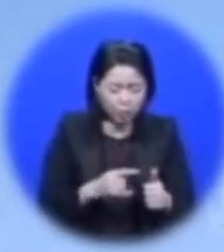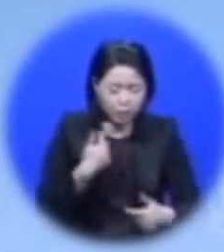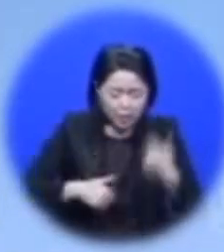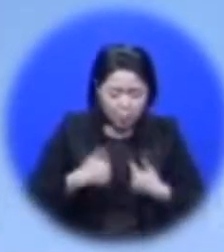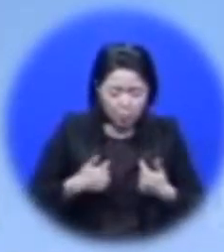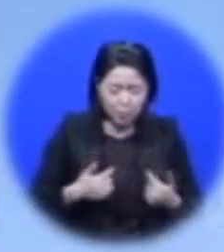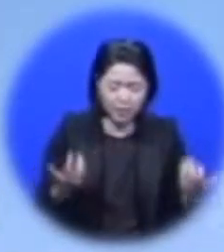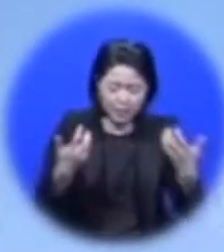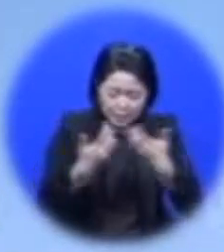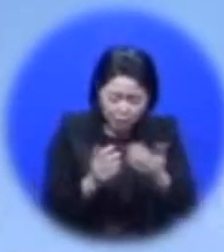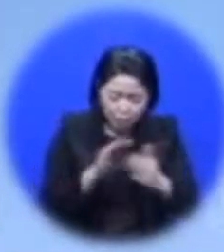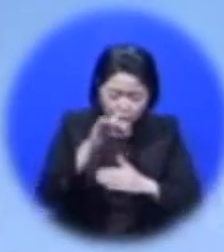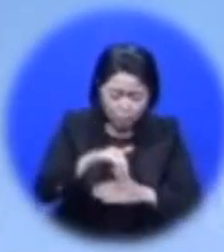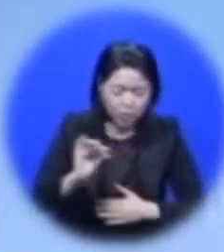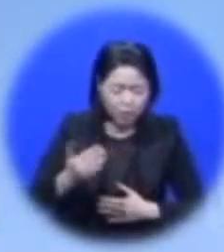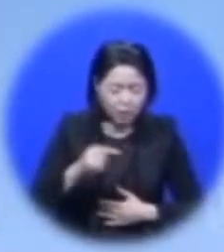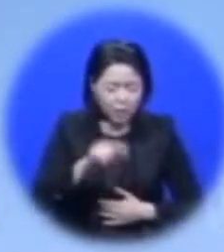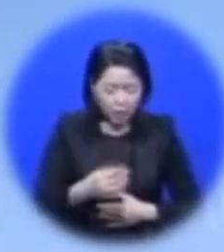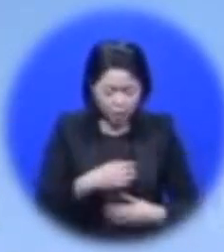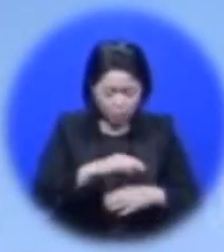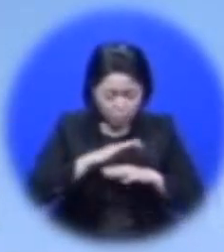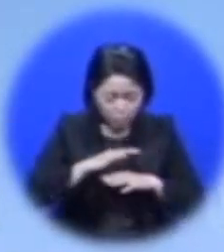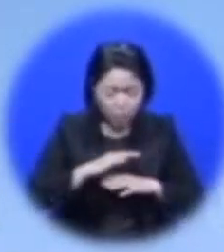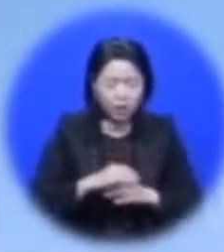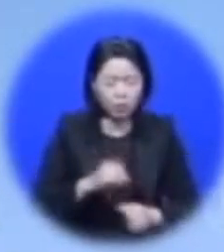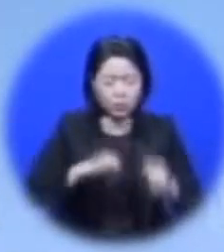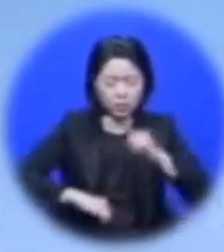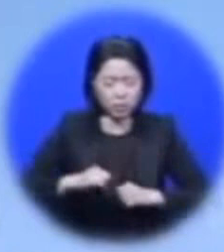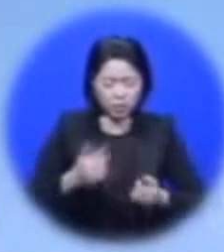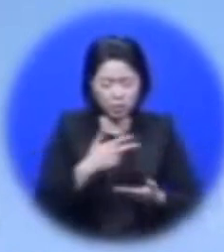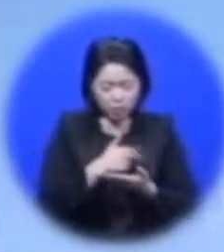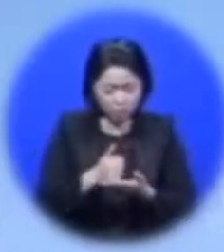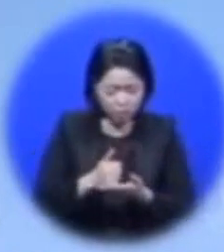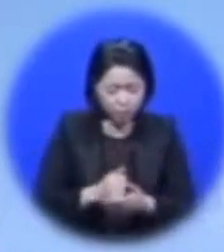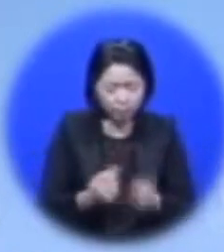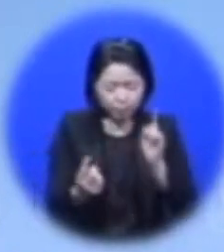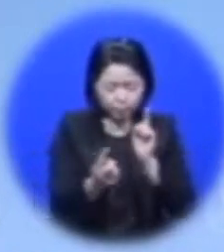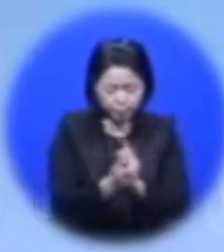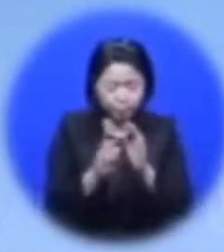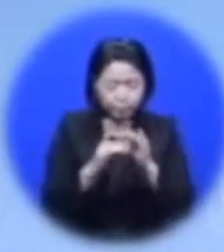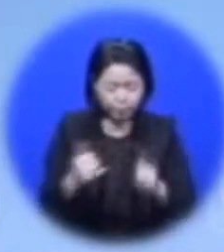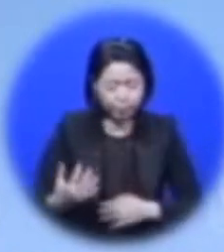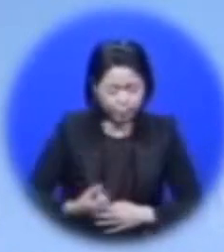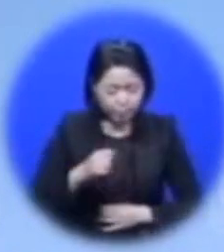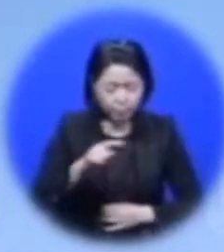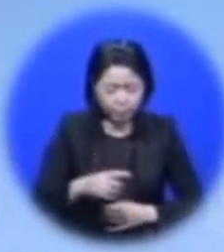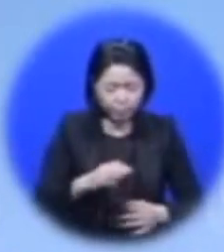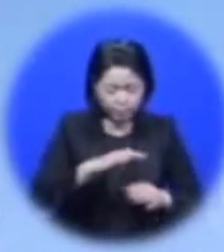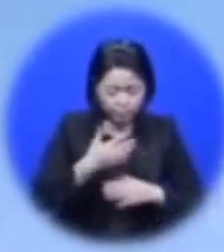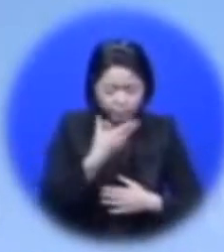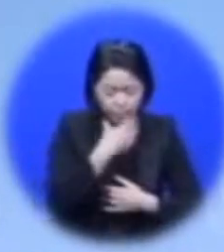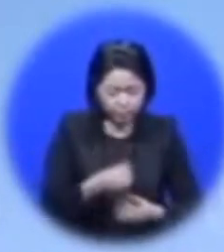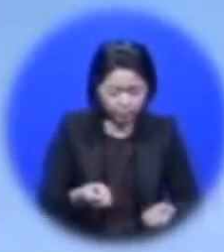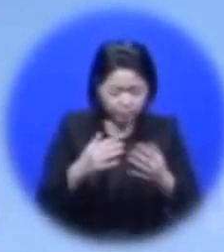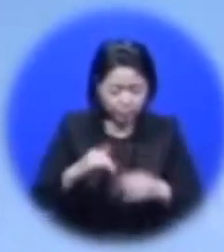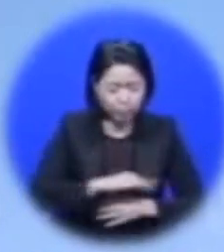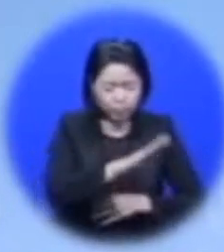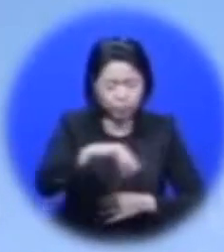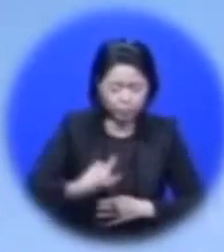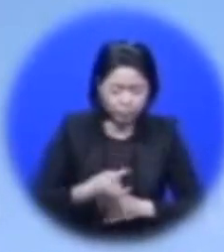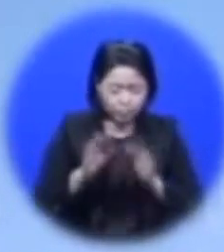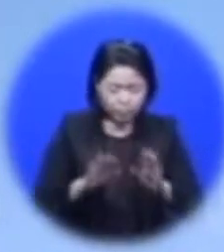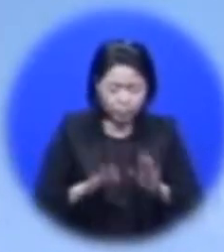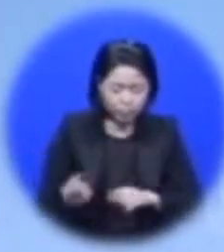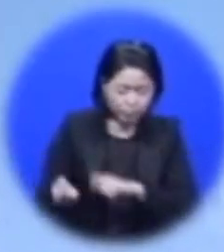넘치게 되어지는 이 놀라운 역사, 주님을 만난 자만이 누리는 이 놀라운 축복을 저희들에게도